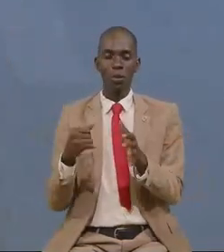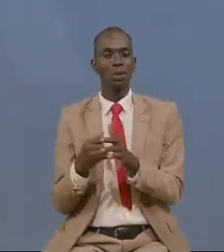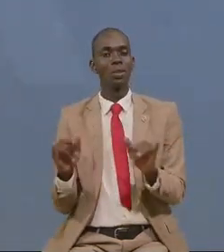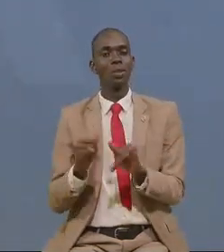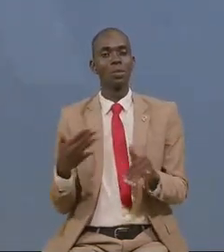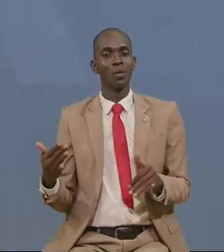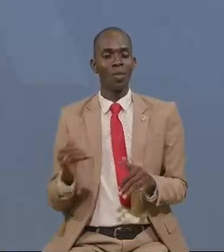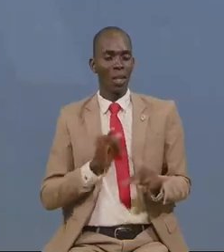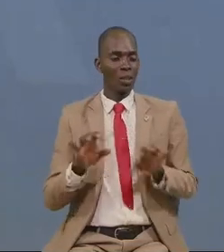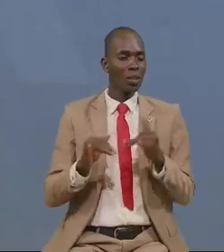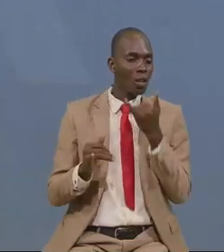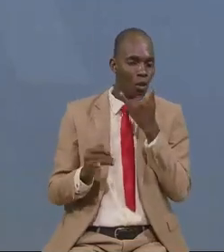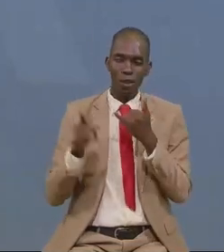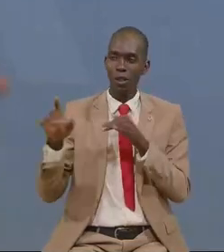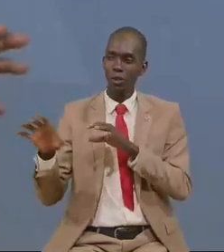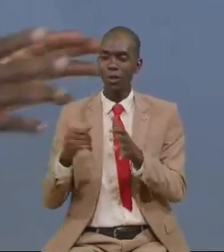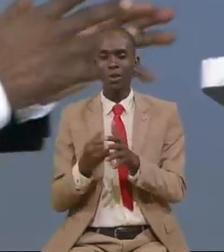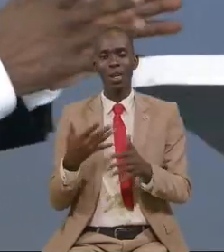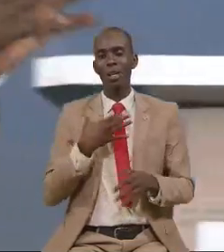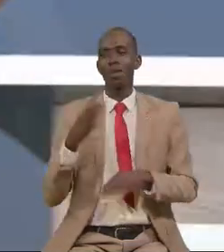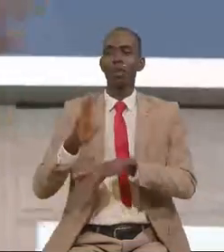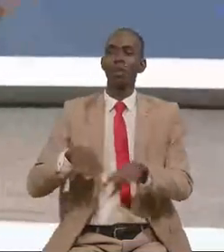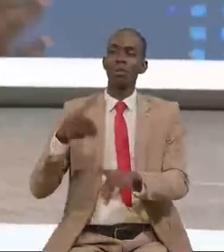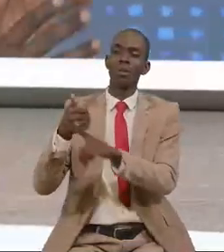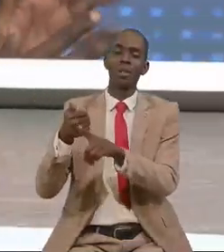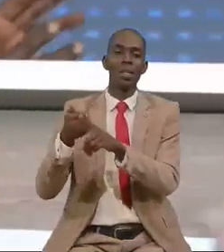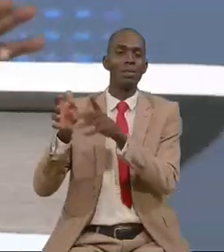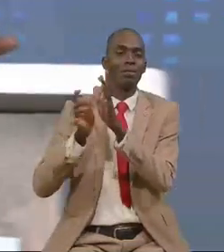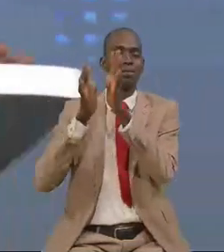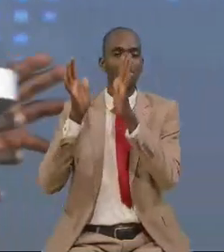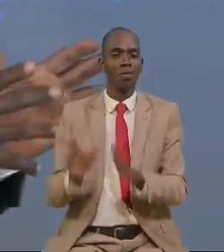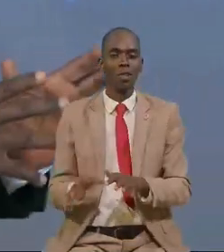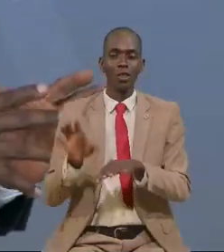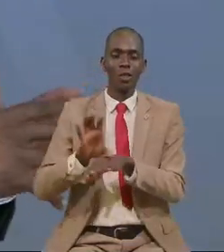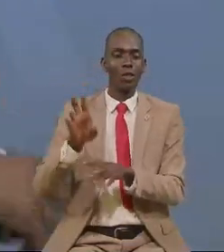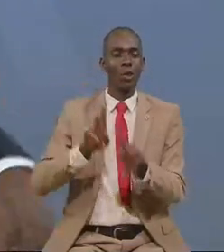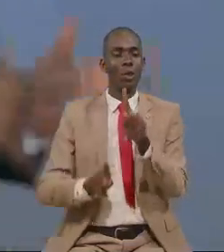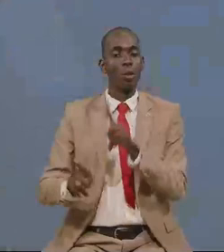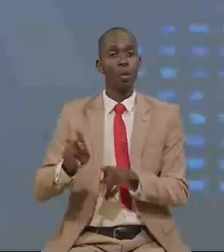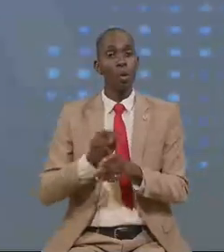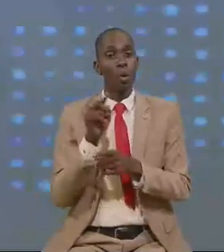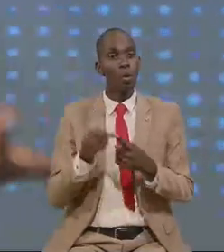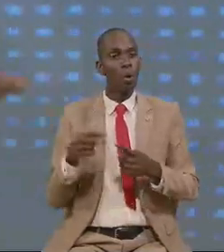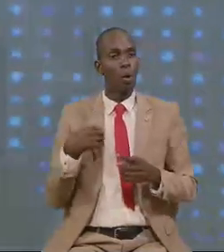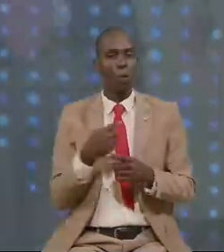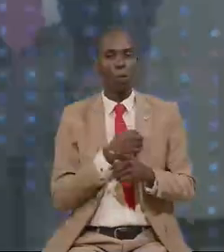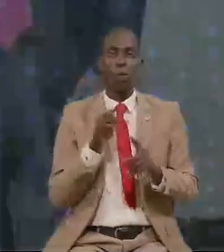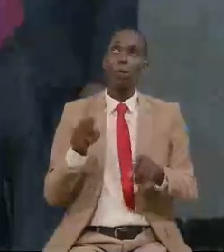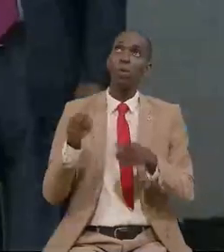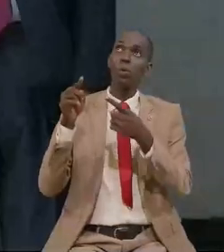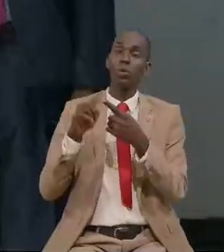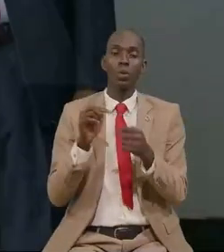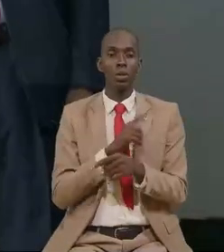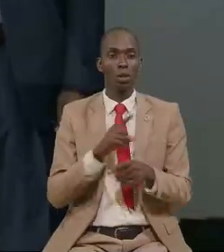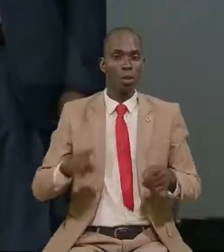ils disent qu'ils vont à l'Église. Quand nous venons au Seigneur, et nous venons au